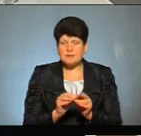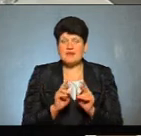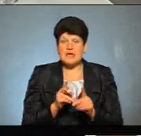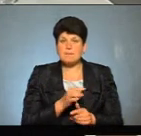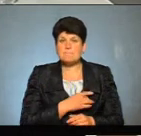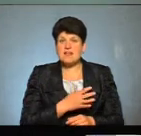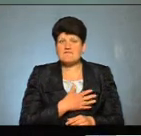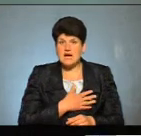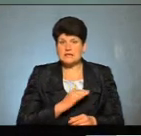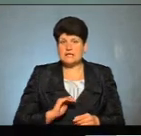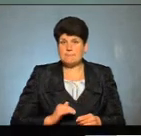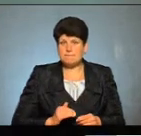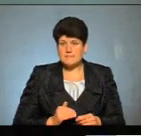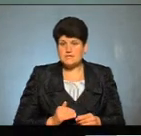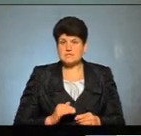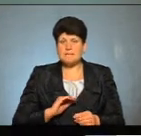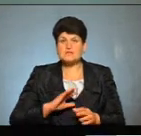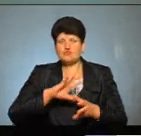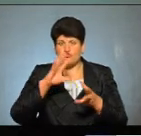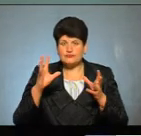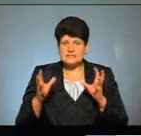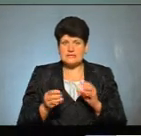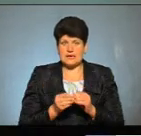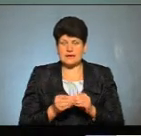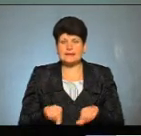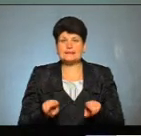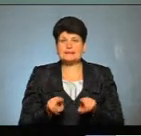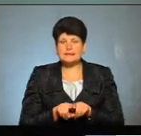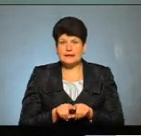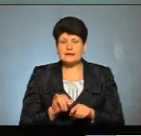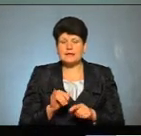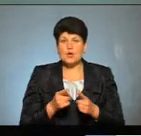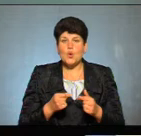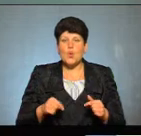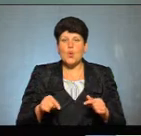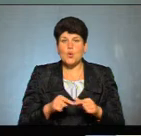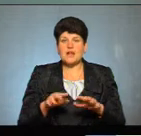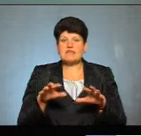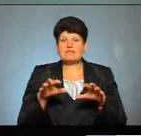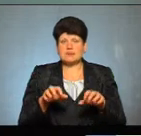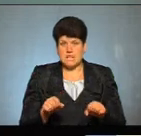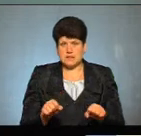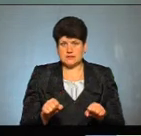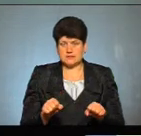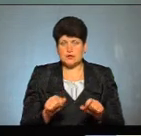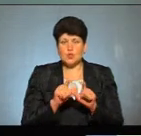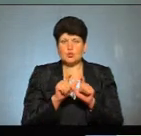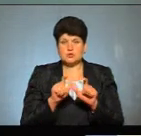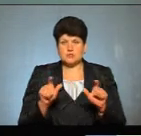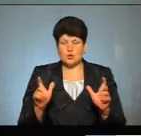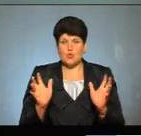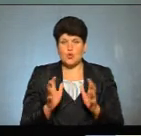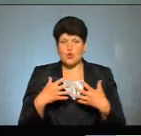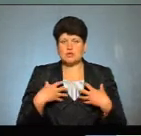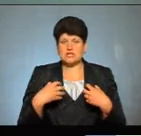приватного бізнесу, бізнесу взагалі, так і органів влади, і установ охорони